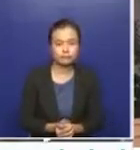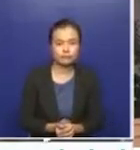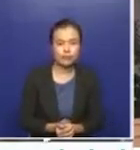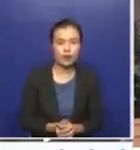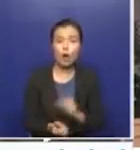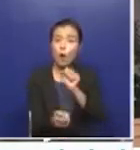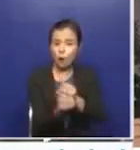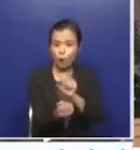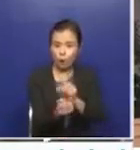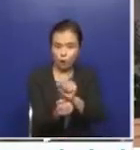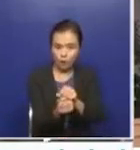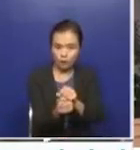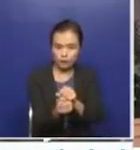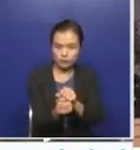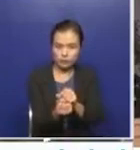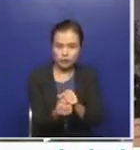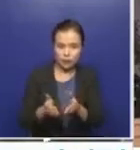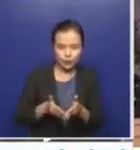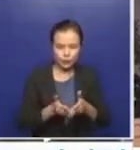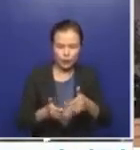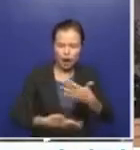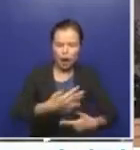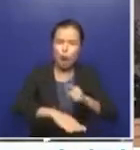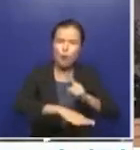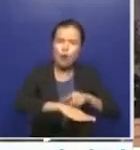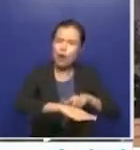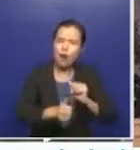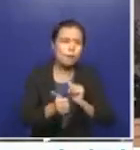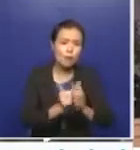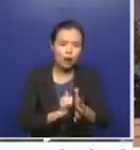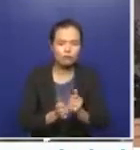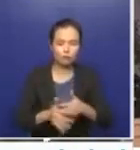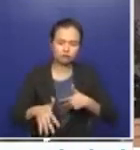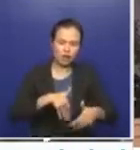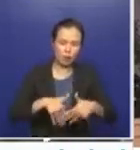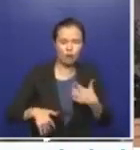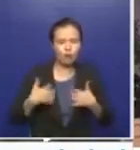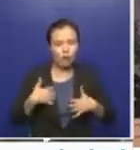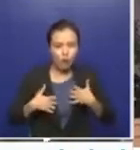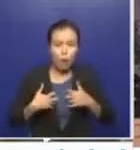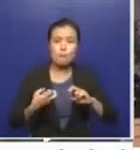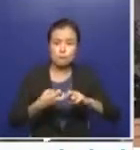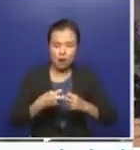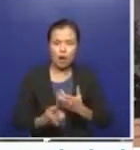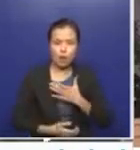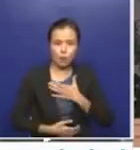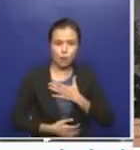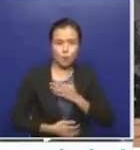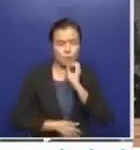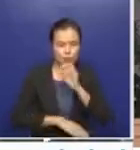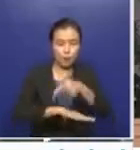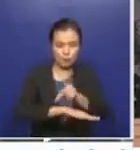ลิตหอยแมลงภู่ออกสู่ตลาดไม่ทันเวลาทำให้เกษตรกรได้รับความเดือดร้อนผมเรียนท่านประธ